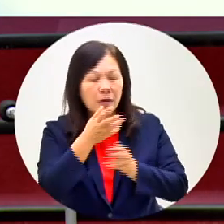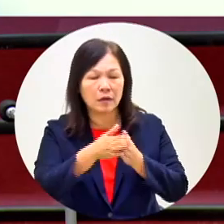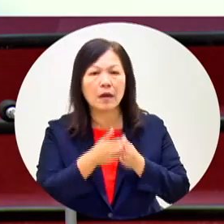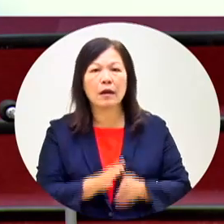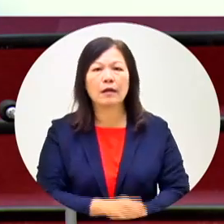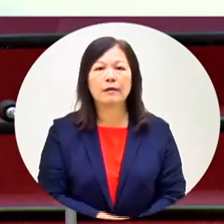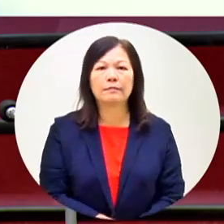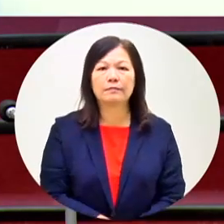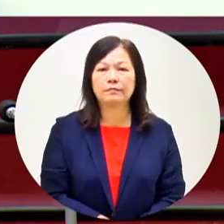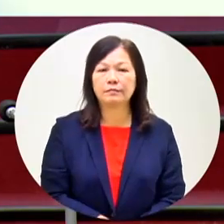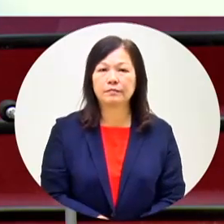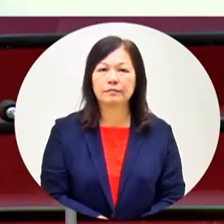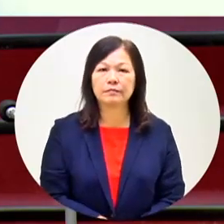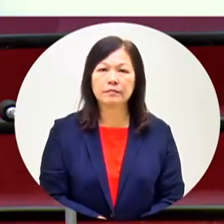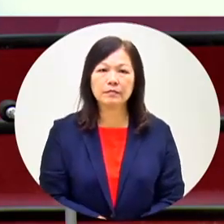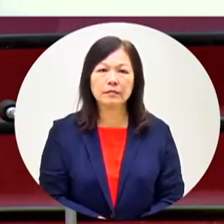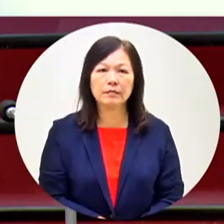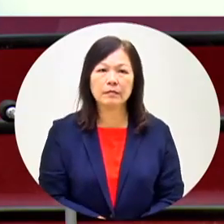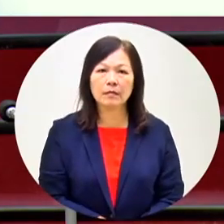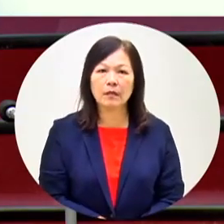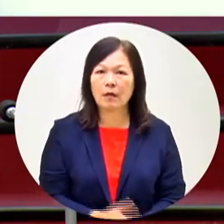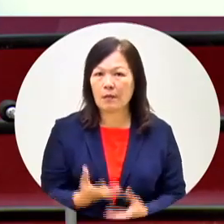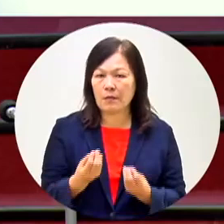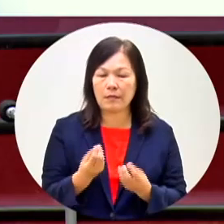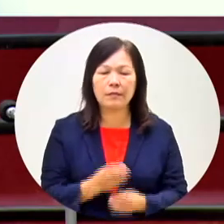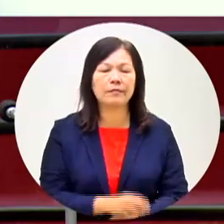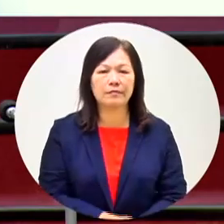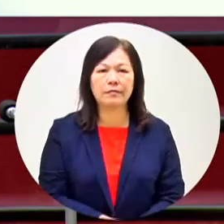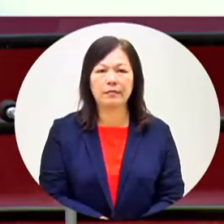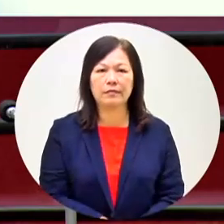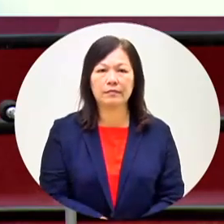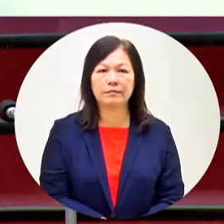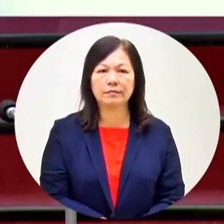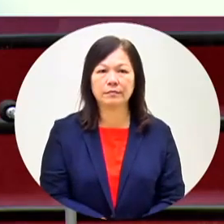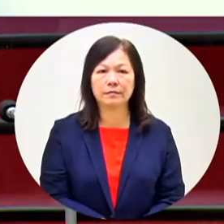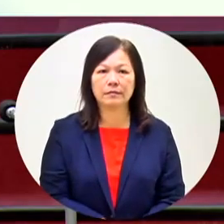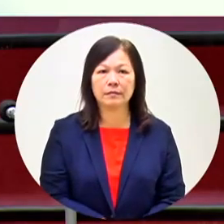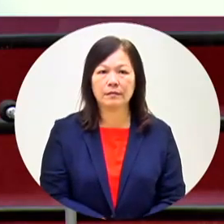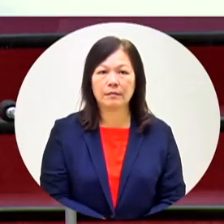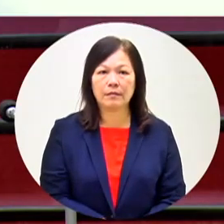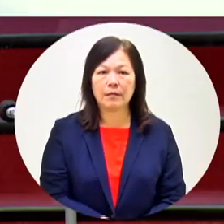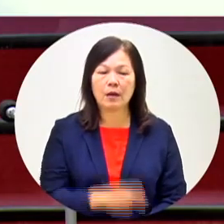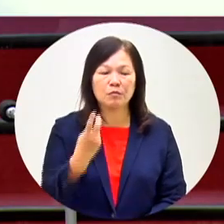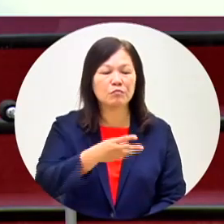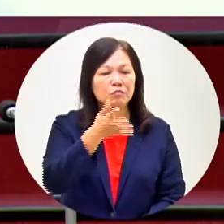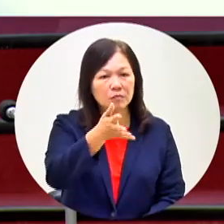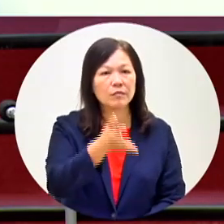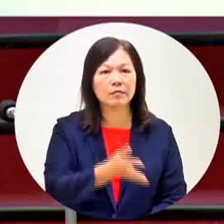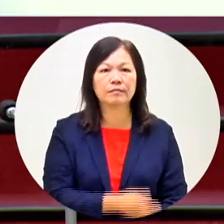无安尼好。来，而且请教咱韩市长，